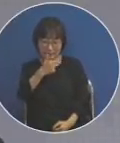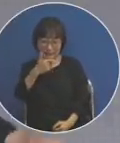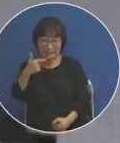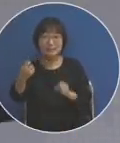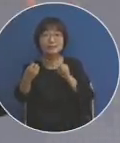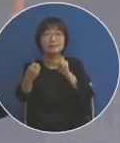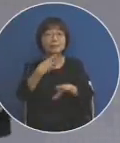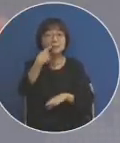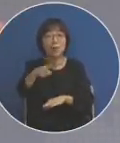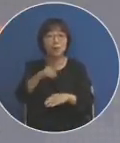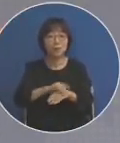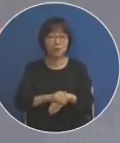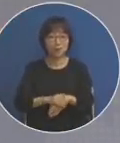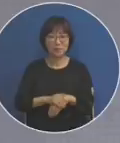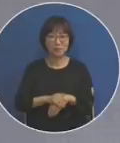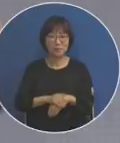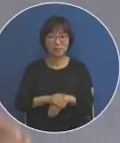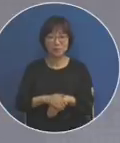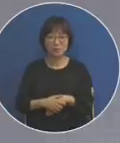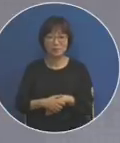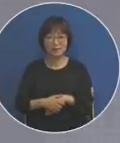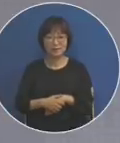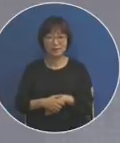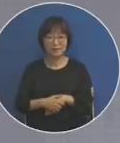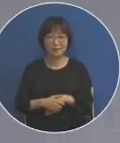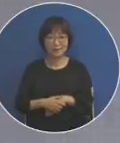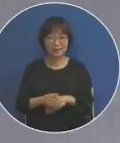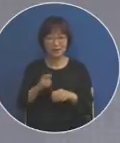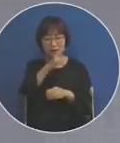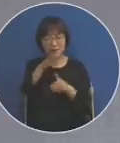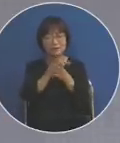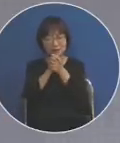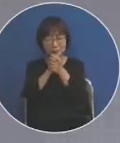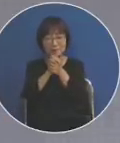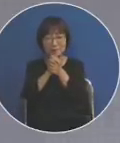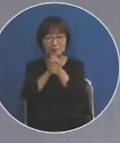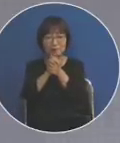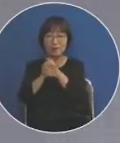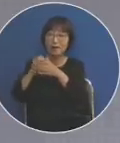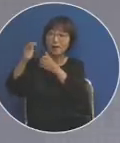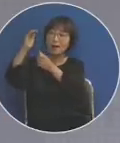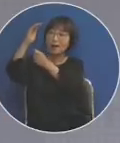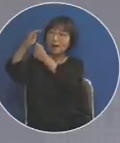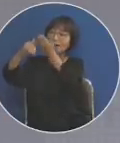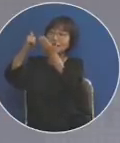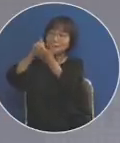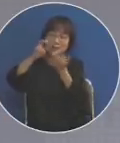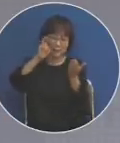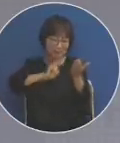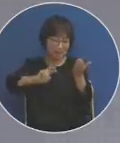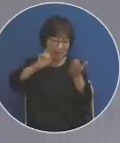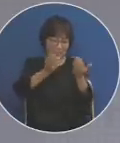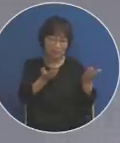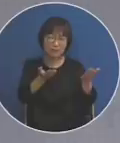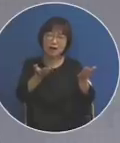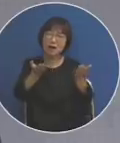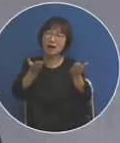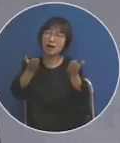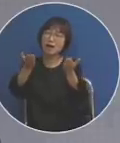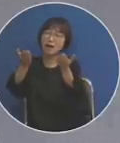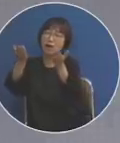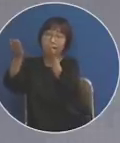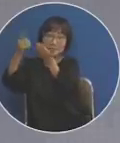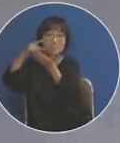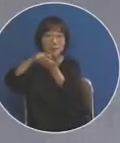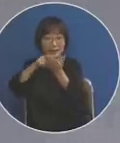구주래 여호와로 찬송받을 수 있도록 기도해라. It's verse 9 to pray for the Lord to be praised. 여러분 최고